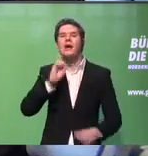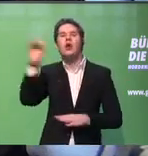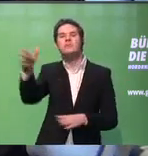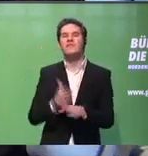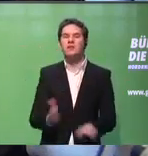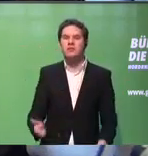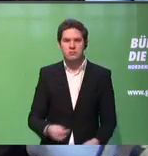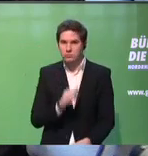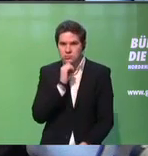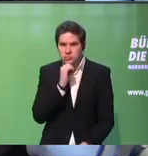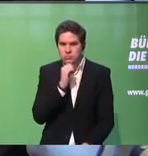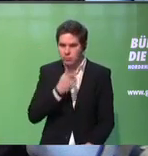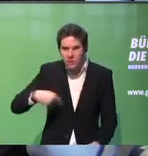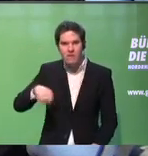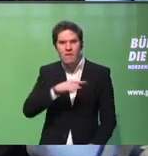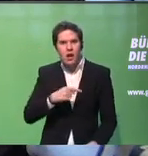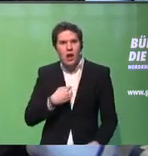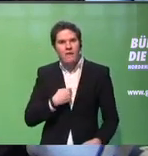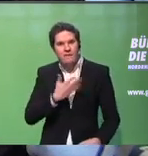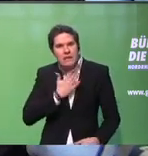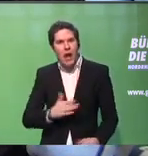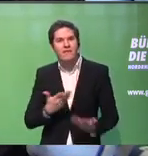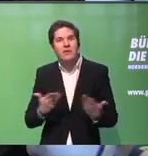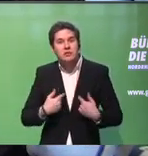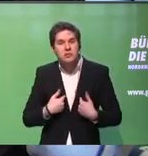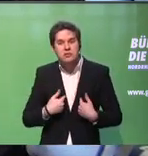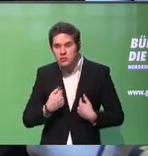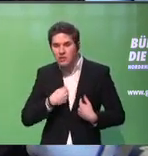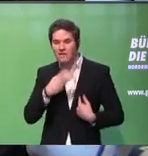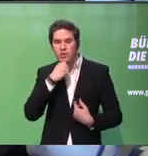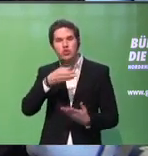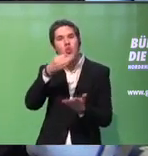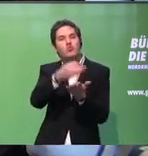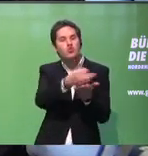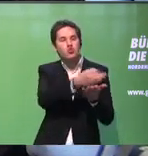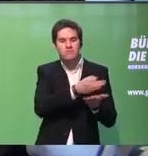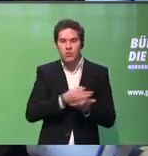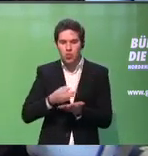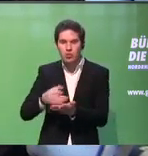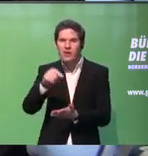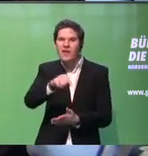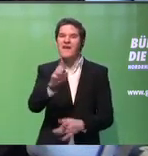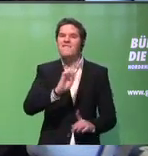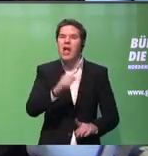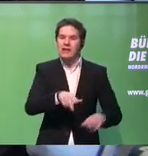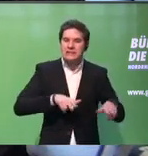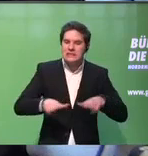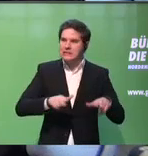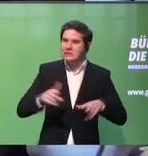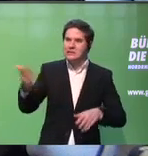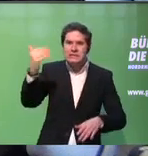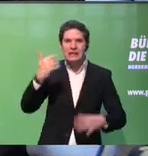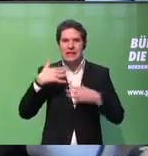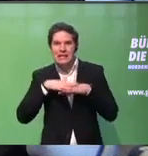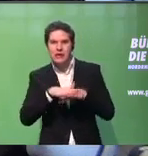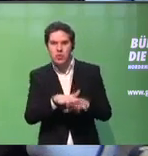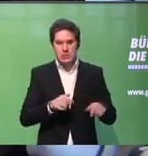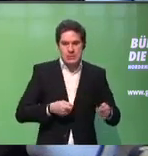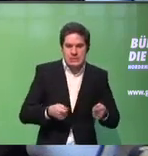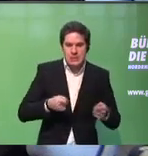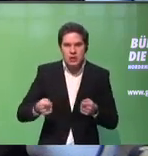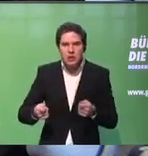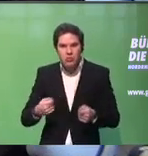am Stammtisch mit, sondern unsere Antwort ist, diese Kommunen leisten bereits Erhebliches zur Integration der Menschen und sie müssen